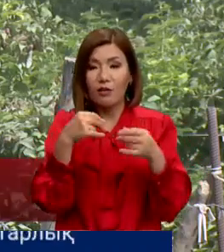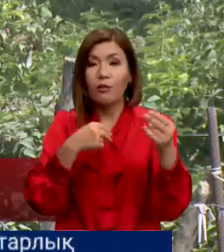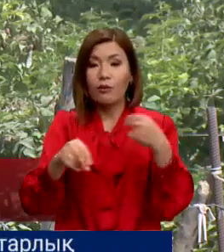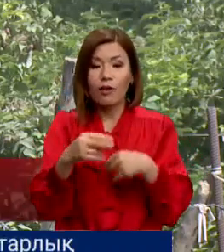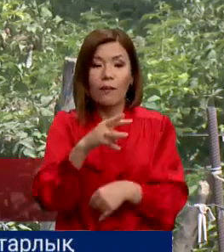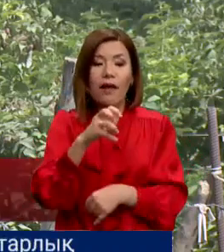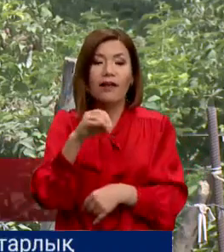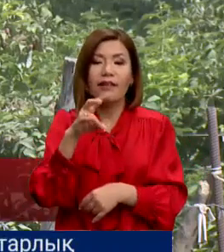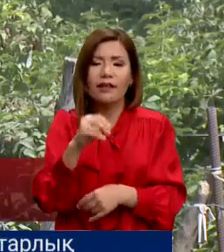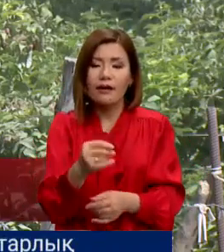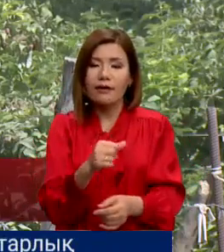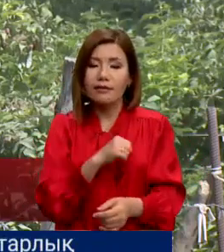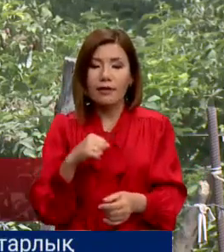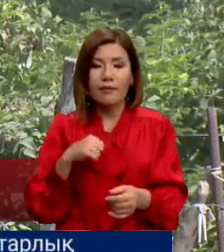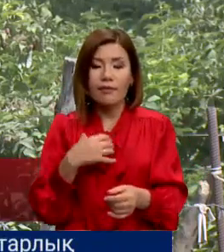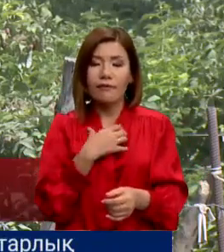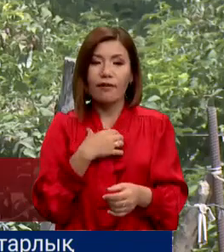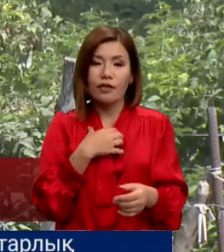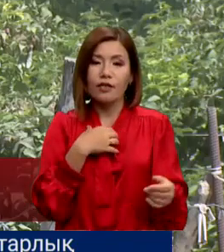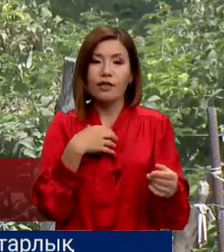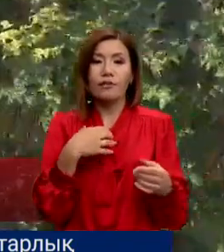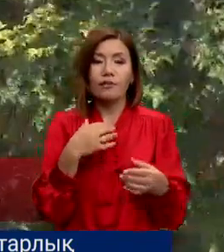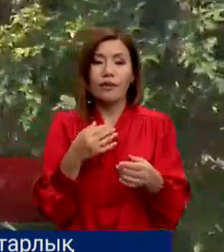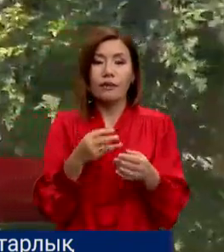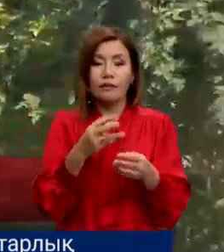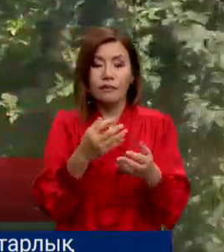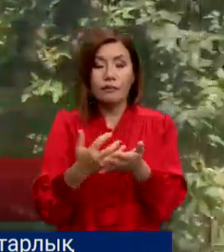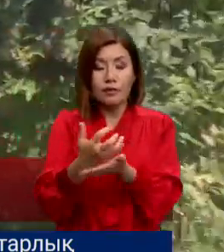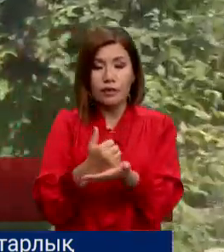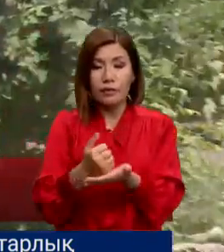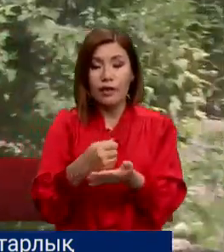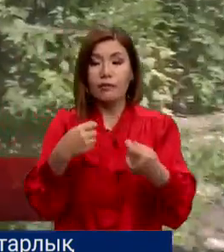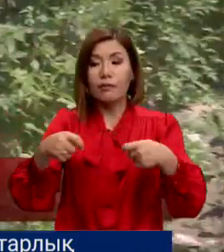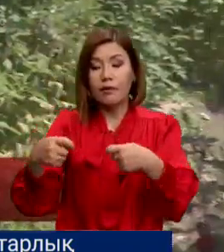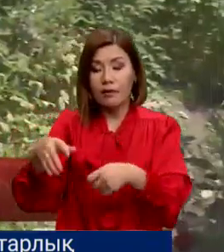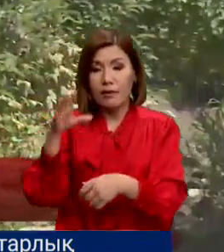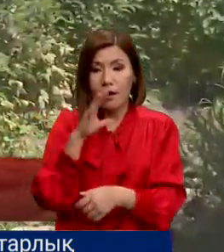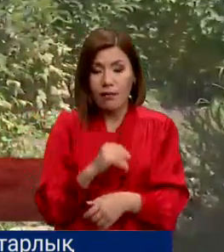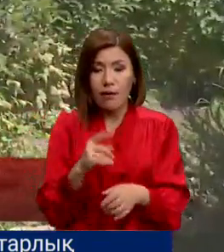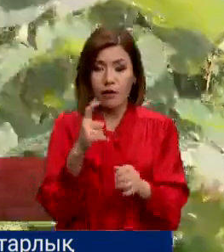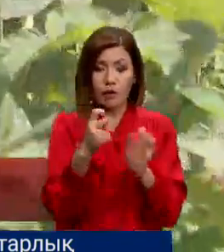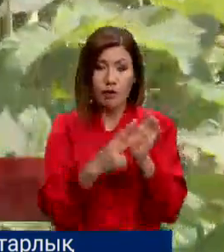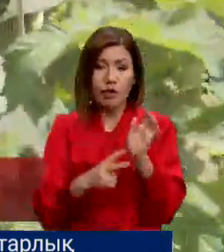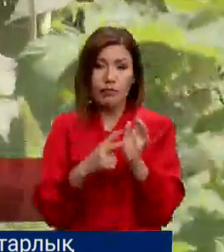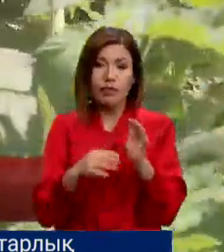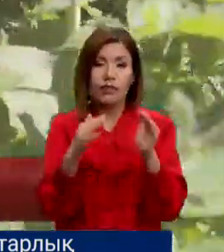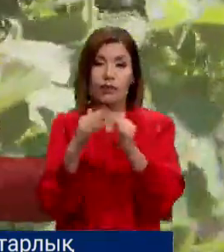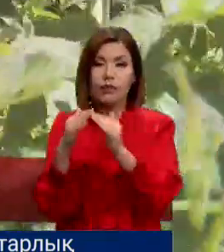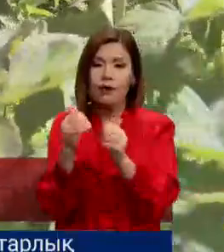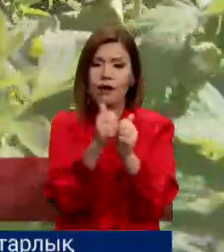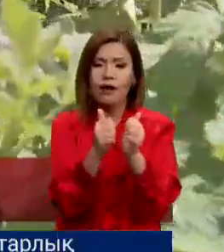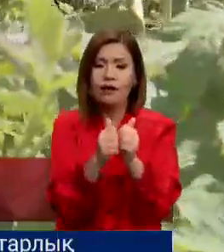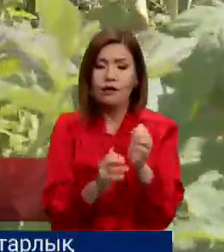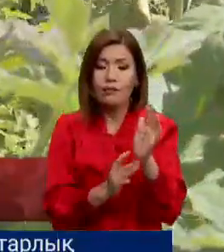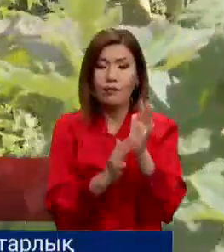– это основной вид заработка для жителей нашего поселка. В поселке Зангар 170 домов, почти в каждом выращивают малину.